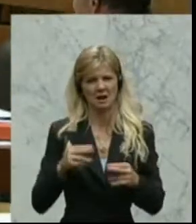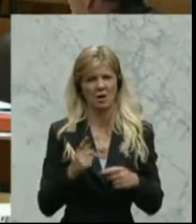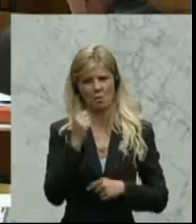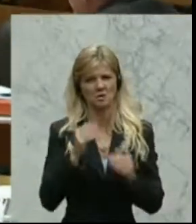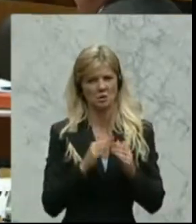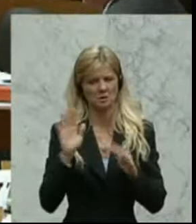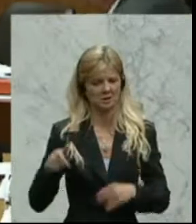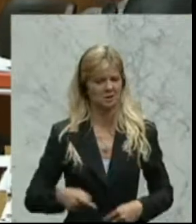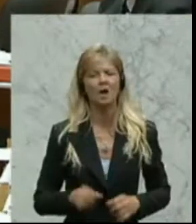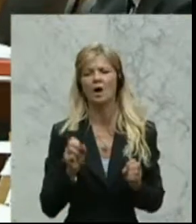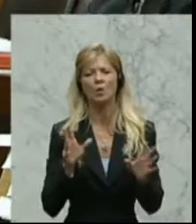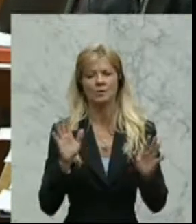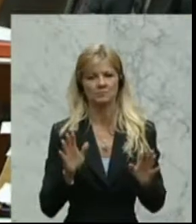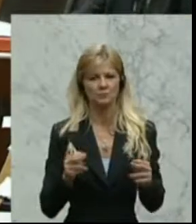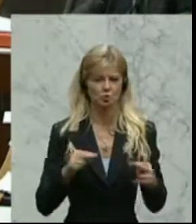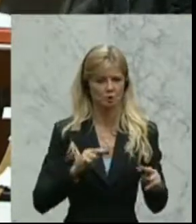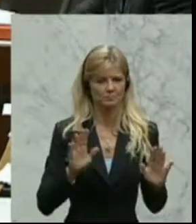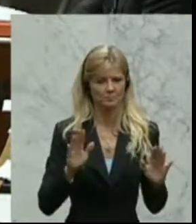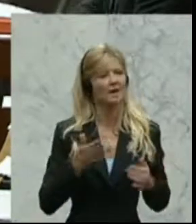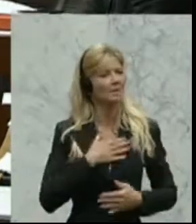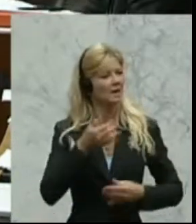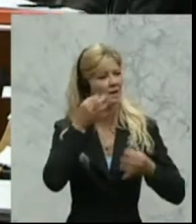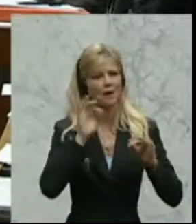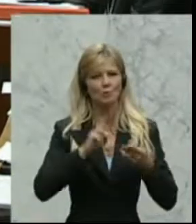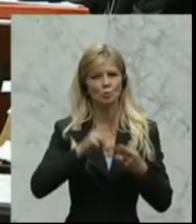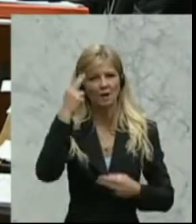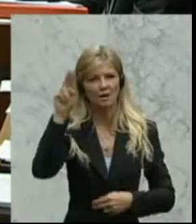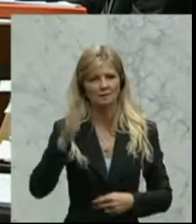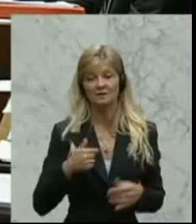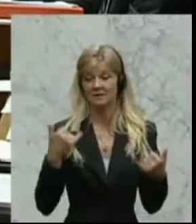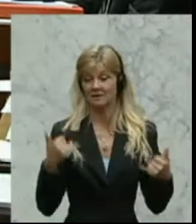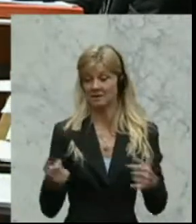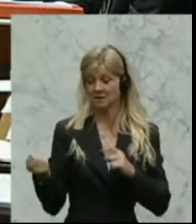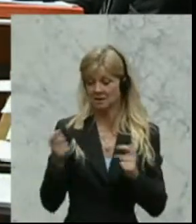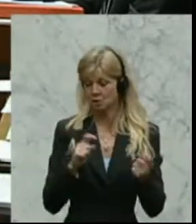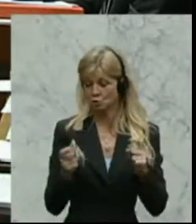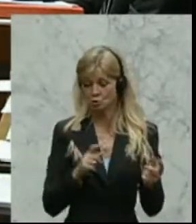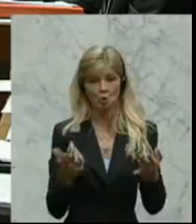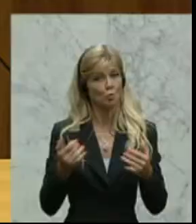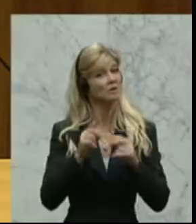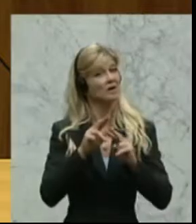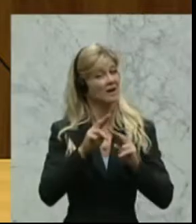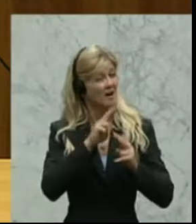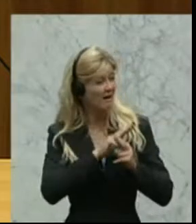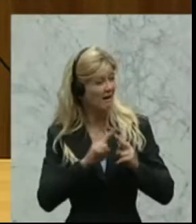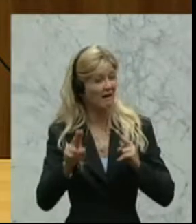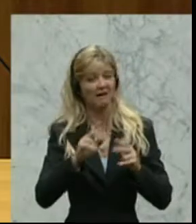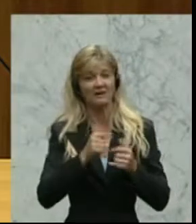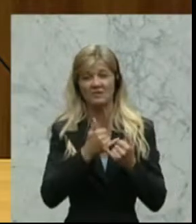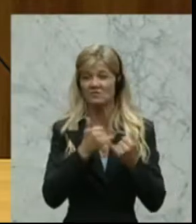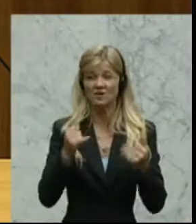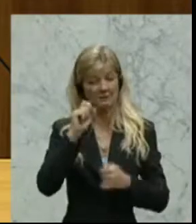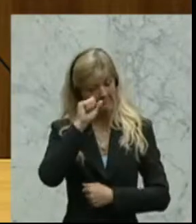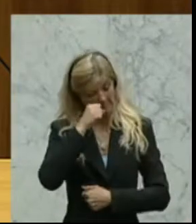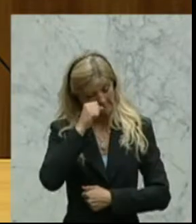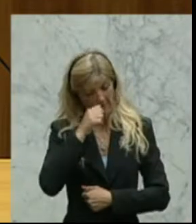Okay. Meine Damen und Herren, was an dieser Debatte aber eine reine Augenauswischerei ist, wie sie geführt wird. Jetzt sind sich